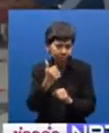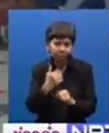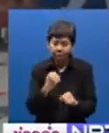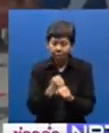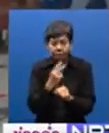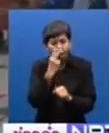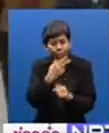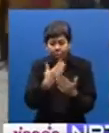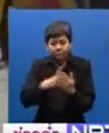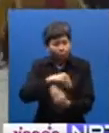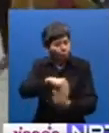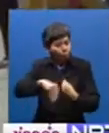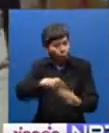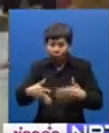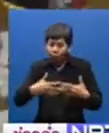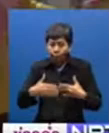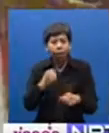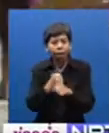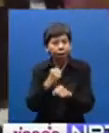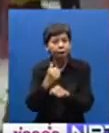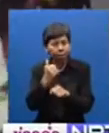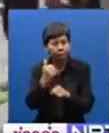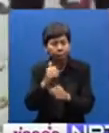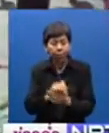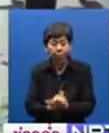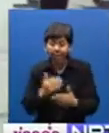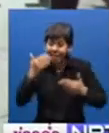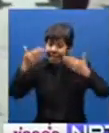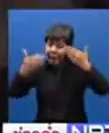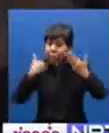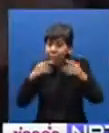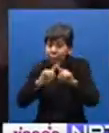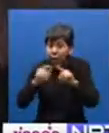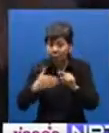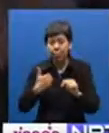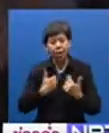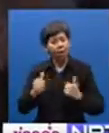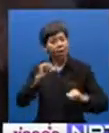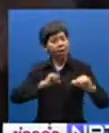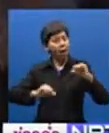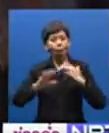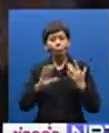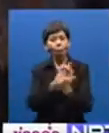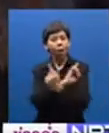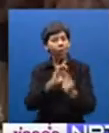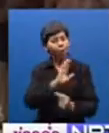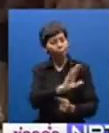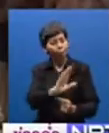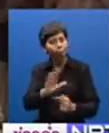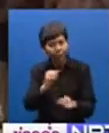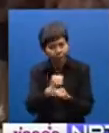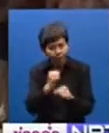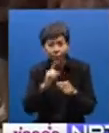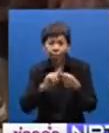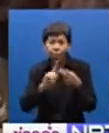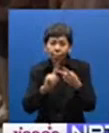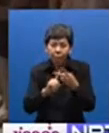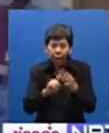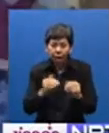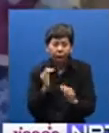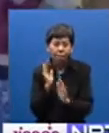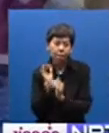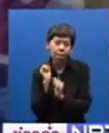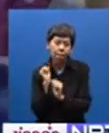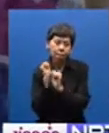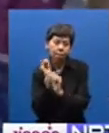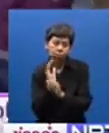การสร้างรายได้แก่ประชาชนในท้องถิ่นกิจกรรมประกอบไปด้วยการแสดงศิลปวัฒนธรรมพื้นบ้านขบวนแห่ปราสาทผึ้ง